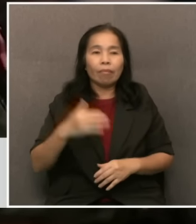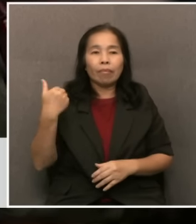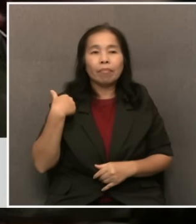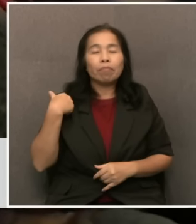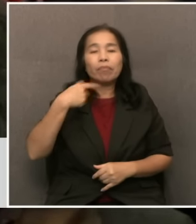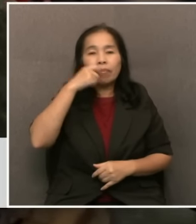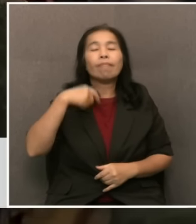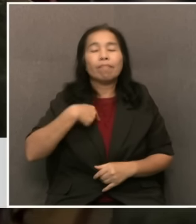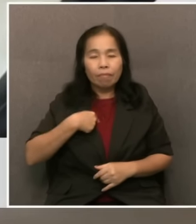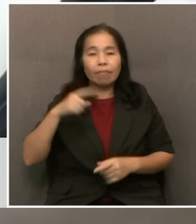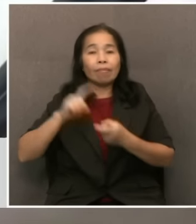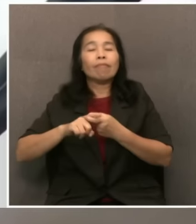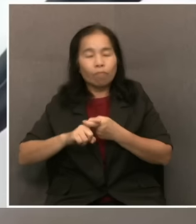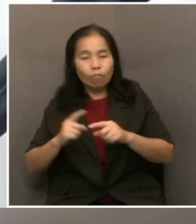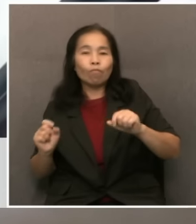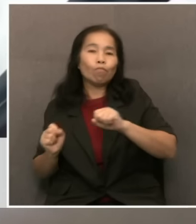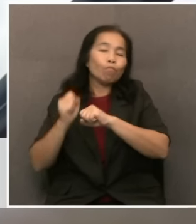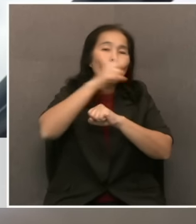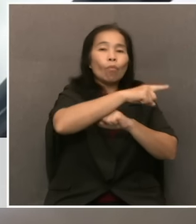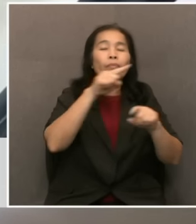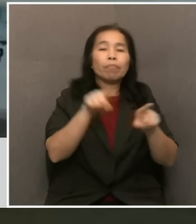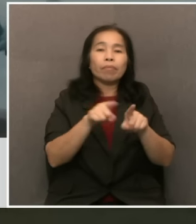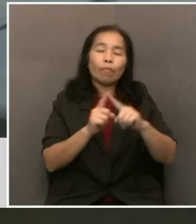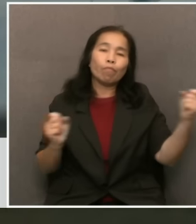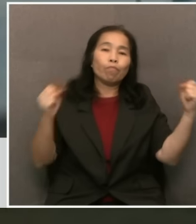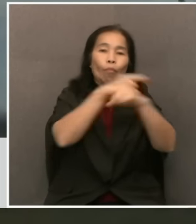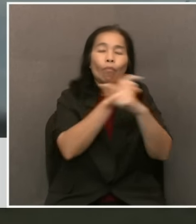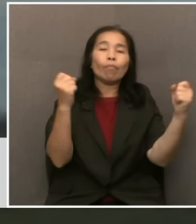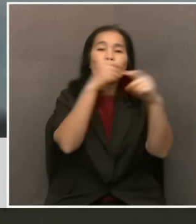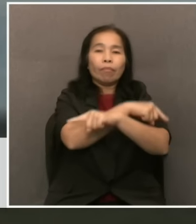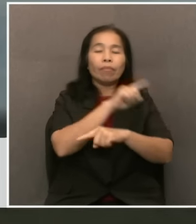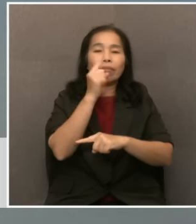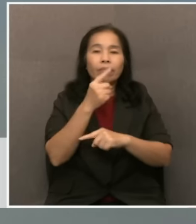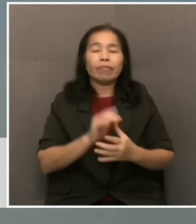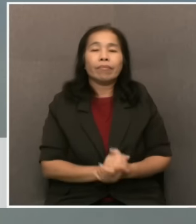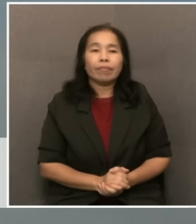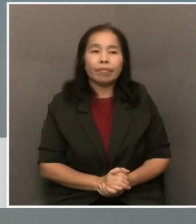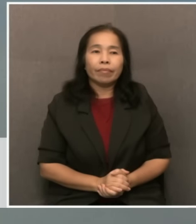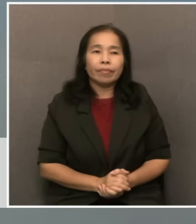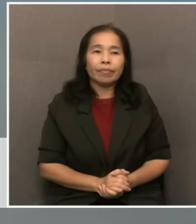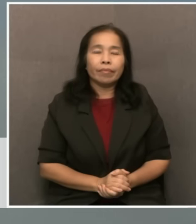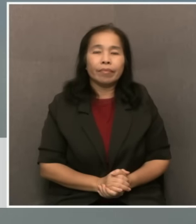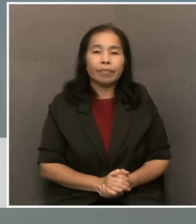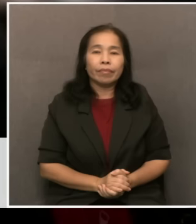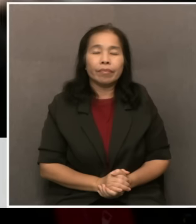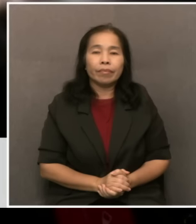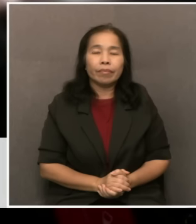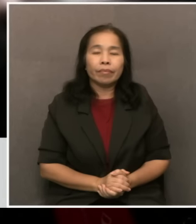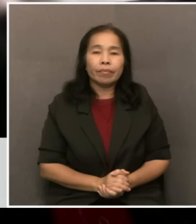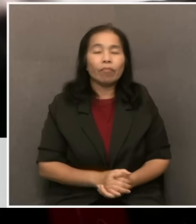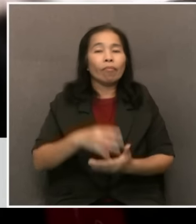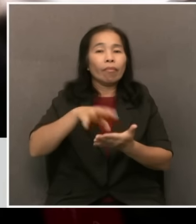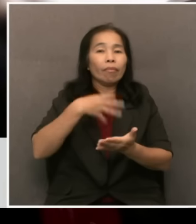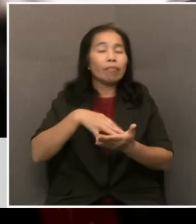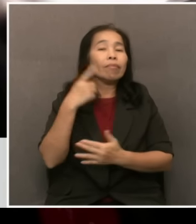ช้ขีปนาวุธเร็วเหนือเสียงรุ่นใหม่โอเรชนิกโจมตีตอบโต้ข้อมูลระบุนะคะว่าการใ